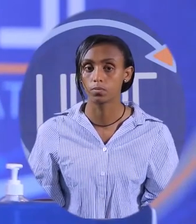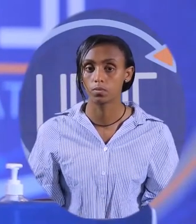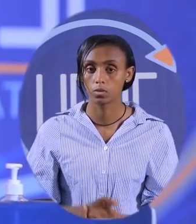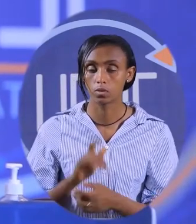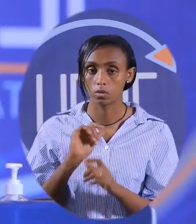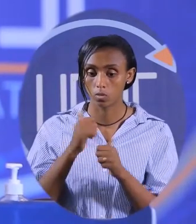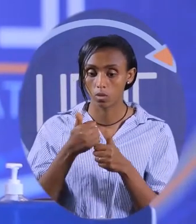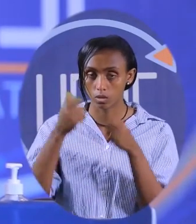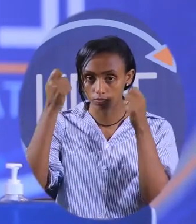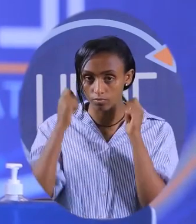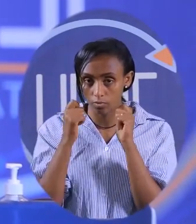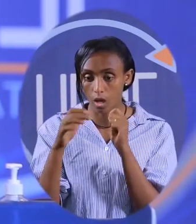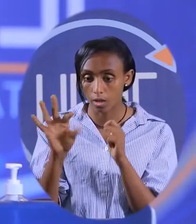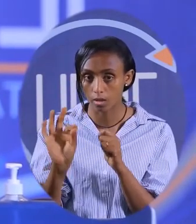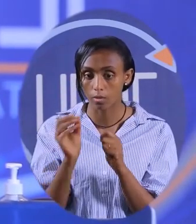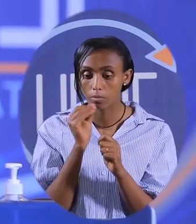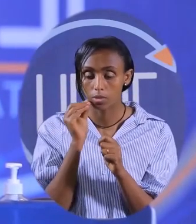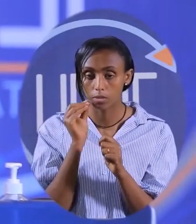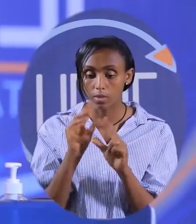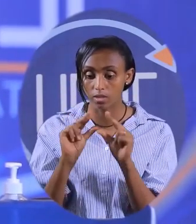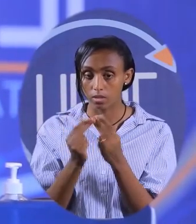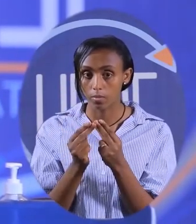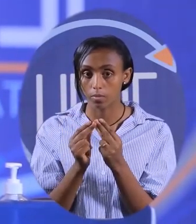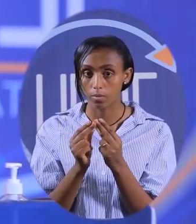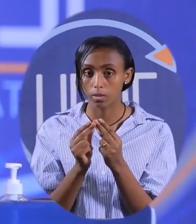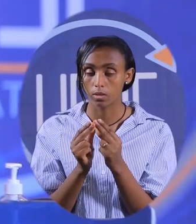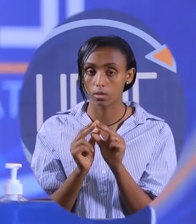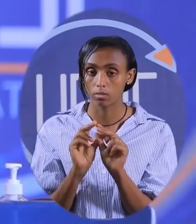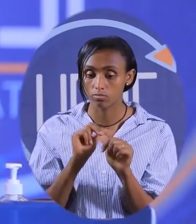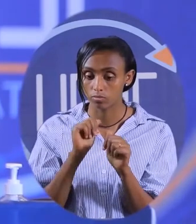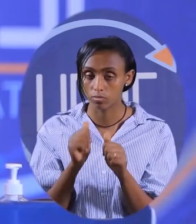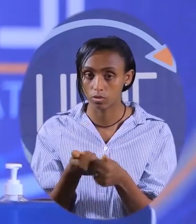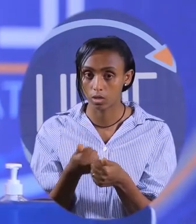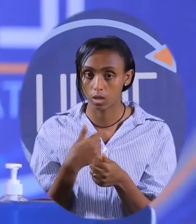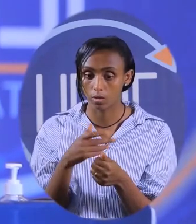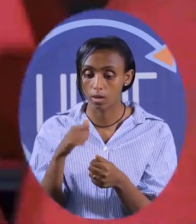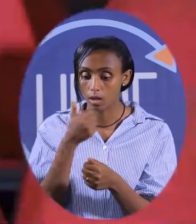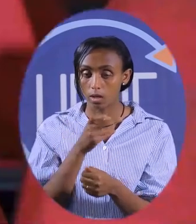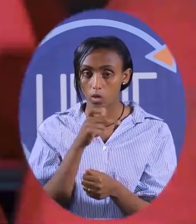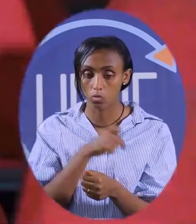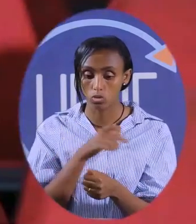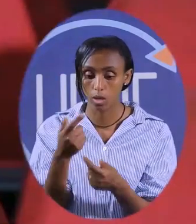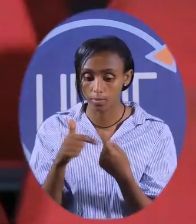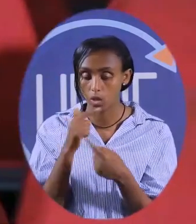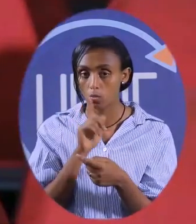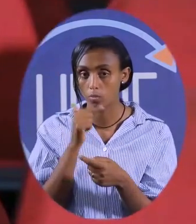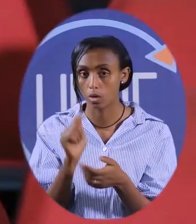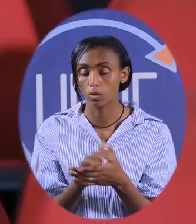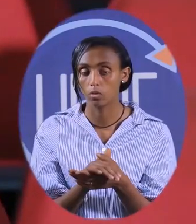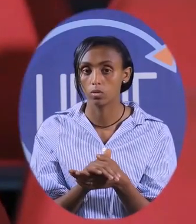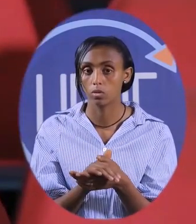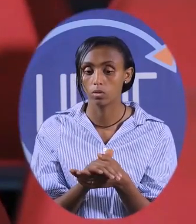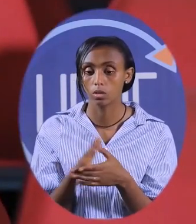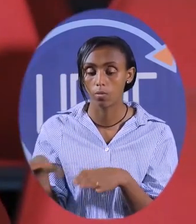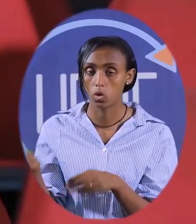መዳሊያ ይዘህ ስትወጣ ቤት ሲጀምር በር ያርዳል ቤተሰብ። ከዛ በኋላ ነገ ግን ደሞዝ አምጣ ምትባለው ጭንቀት እኮ ነው።